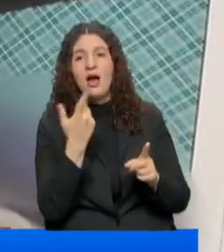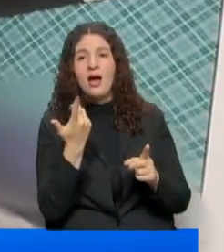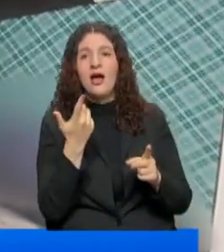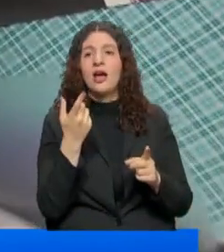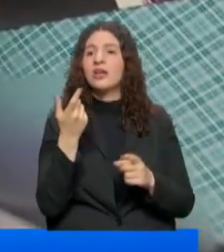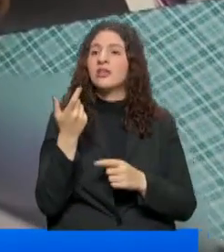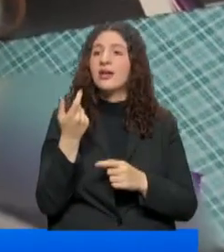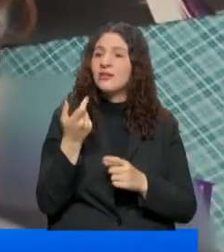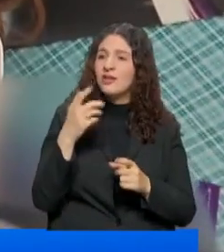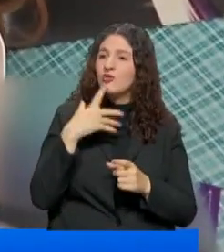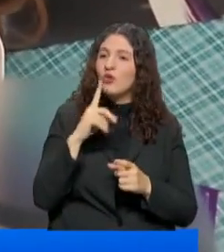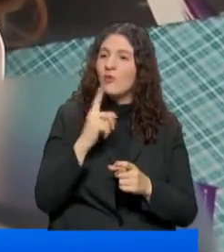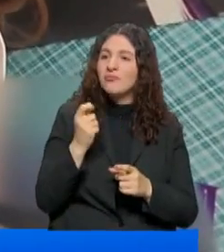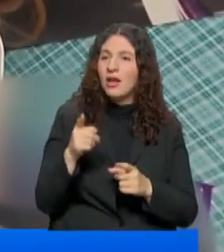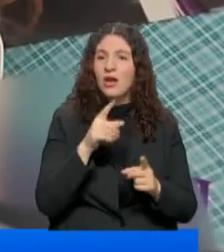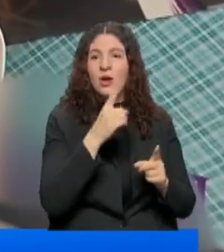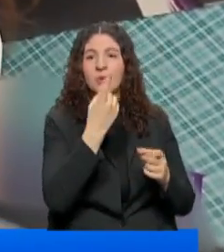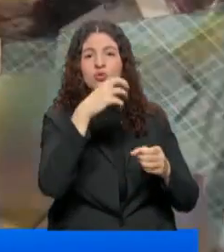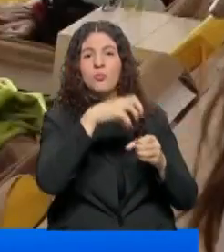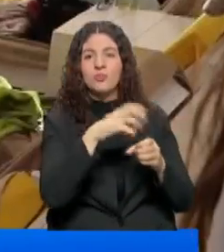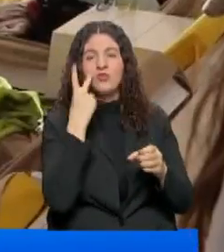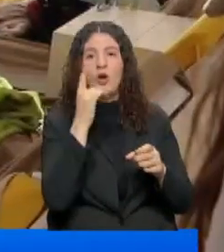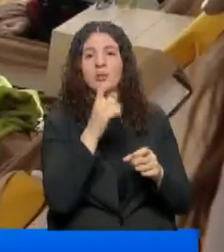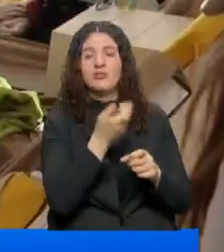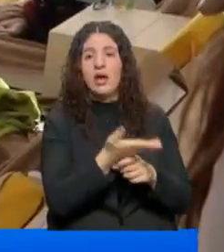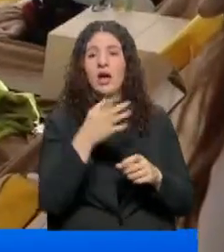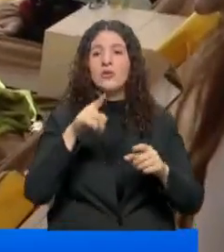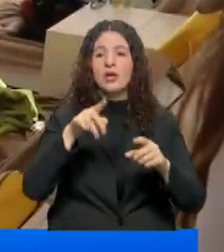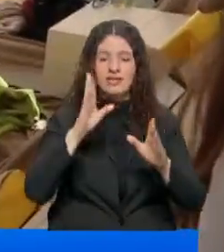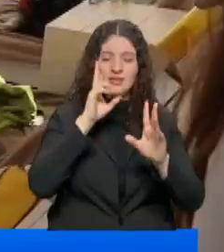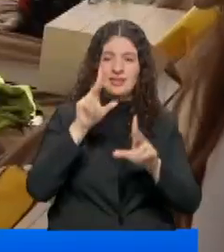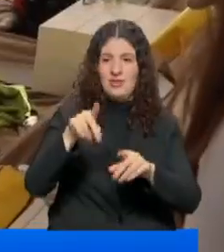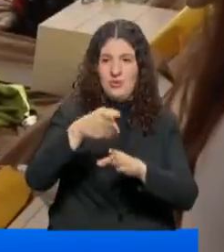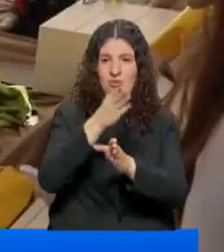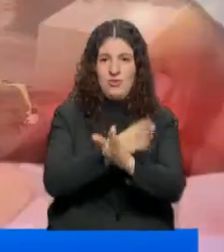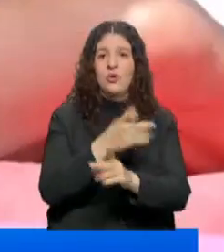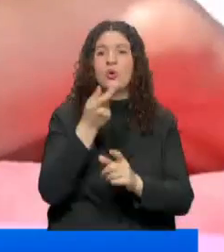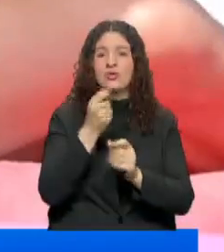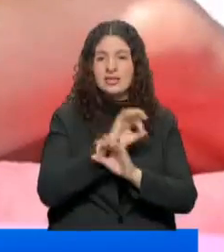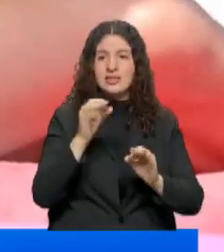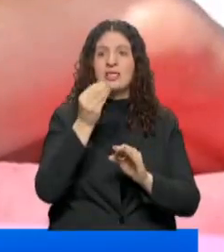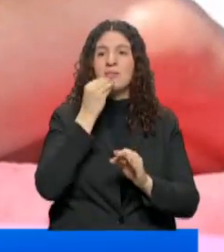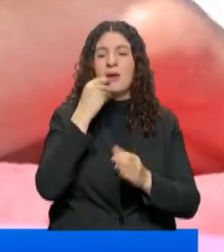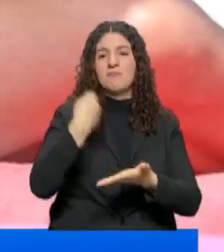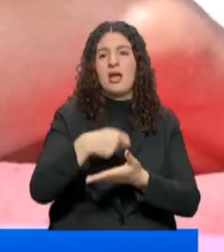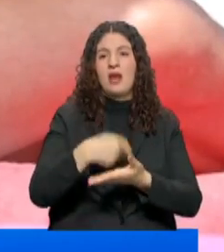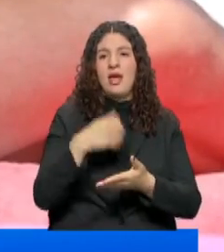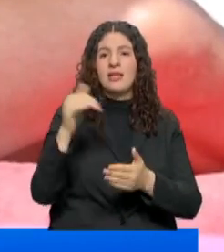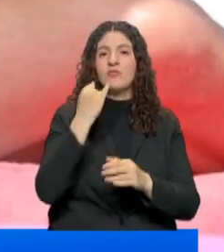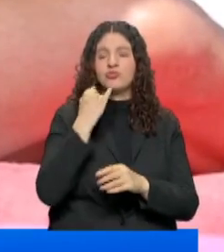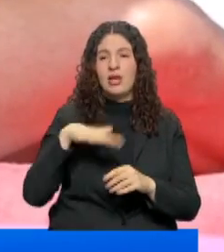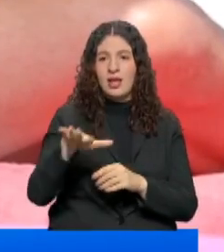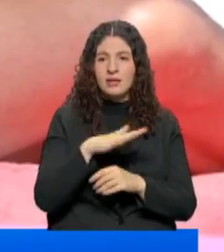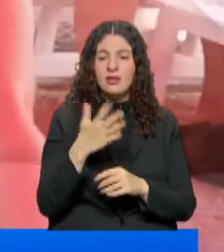Dondurmanın topu kaç para? Kaç lira? Ürünüz kaç para? 15 lira yaptık. Şezlongları ücretsiz. Sadece yeme içme parası alıyoruz gelen